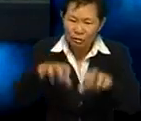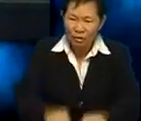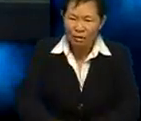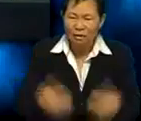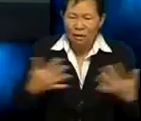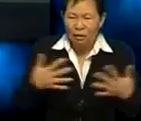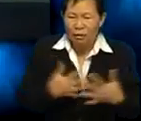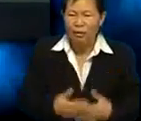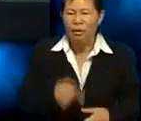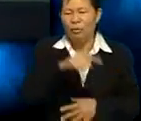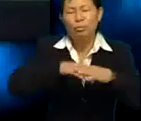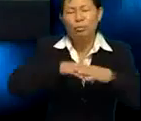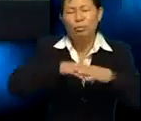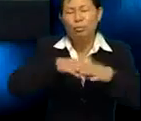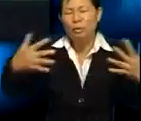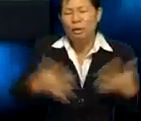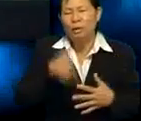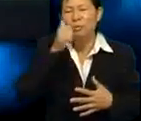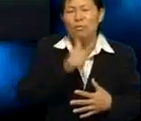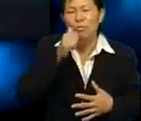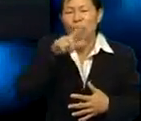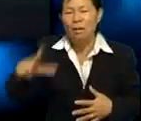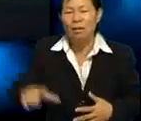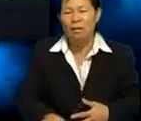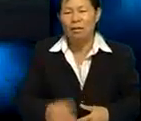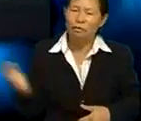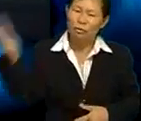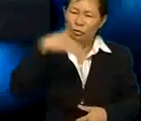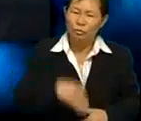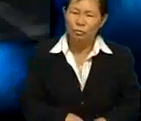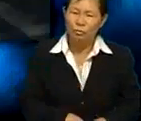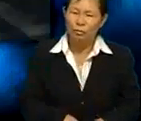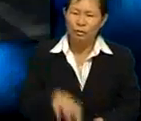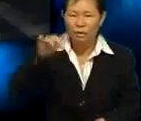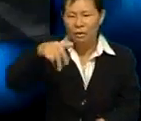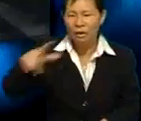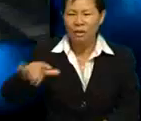takutlah. Alah, awak ni semua takut. Macam perempuan lah. Yalah, jom.